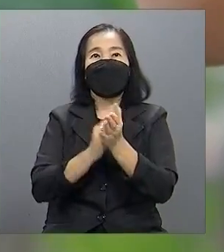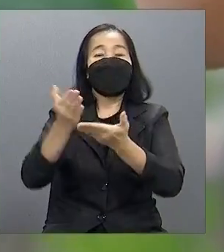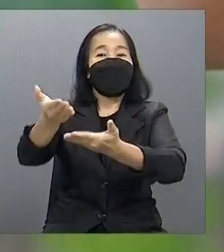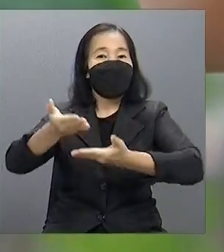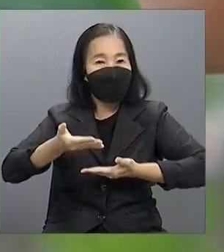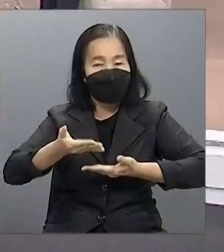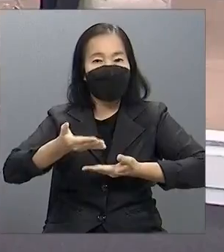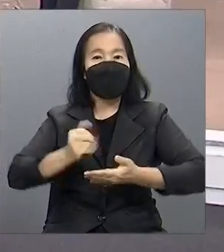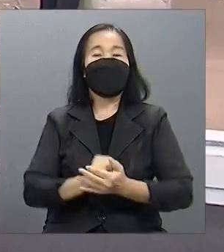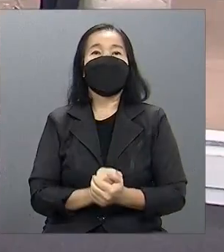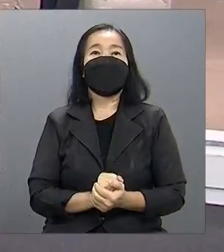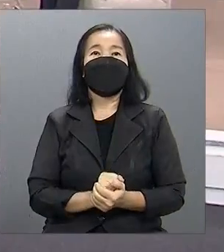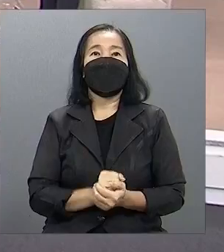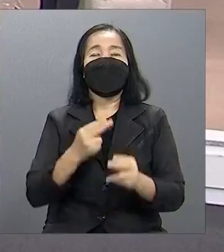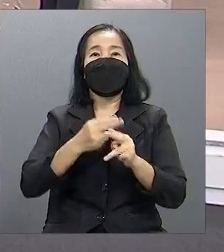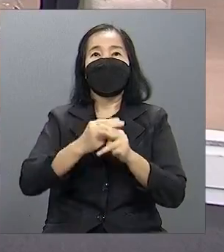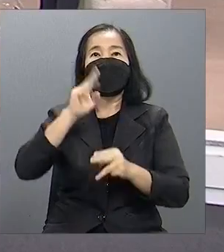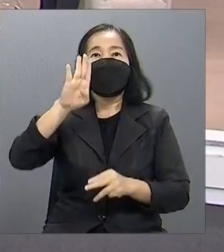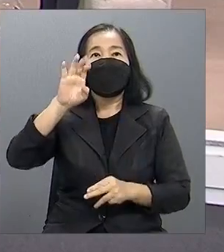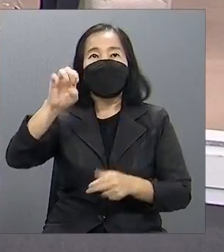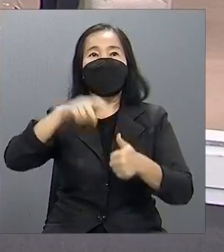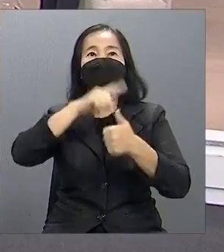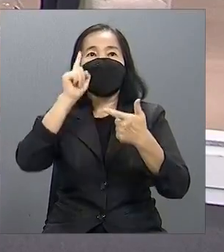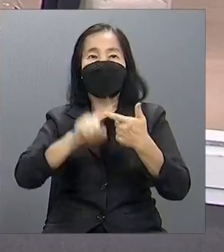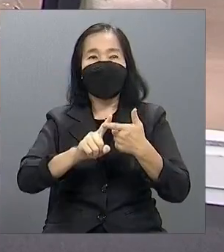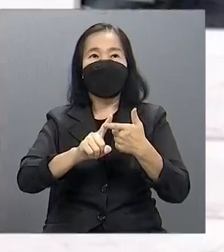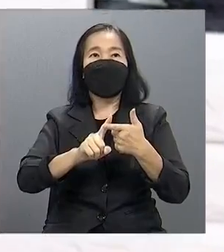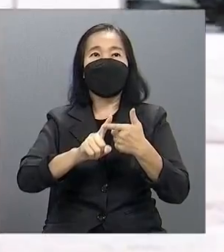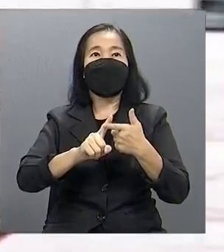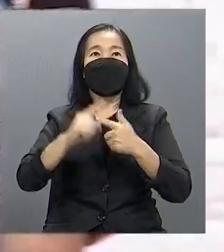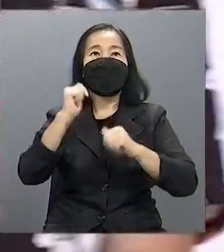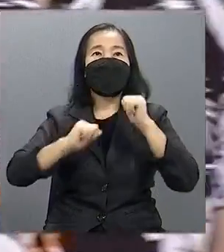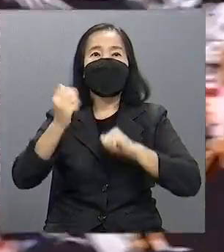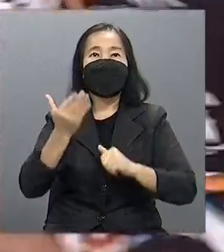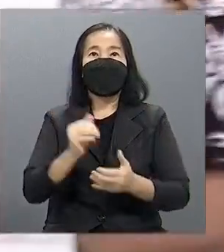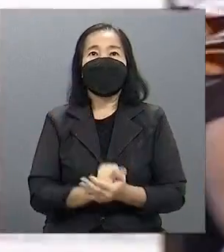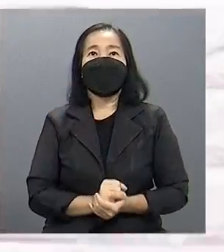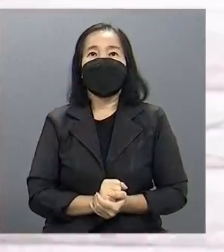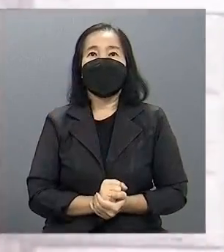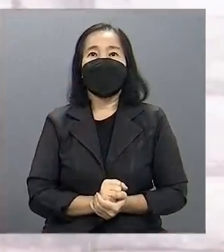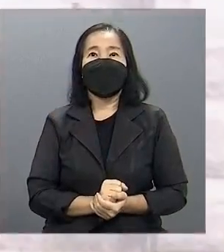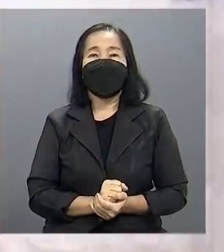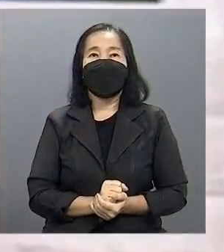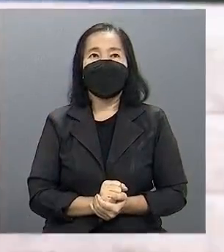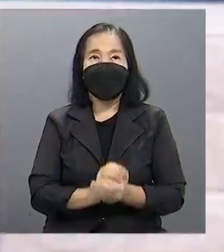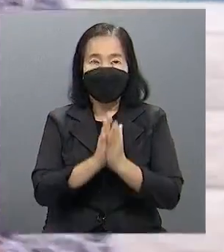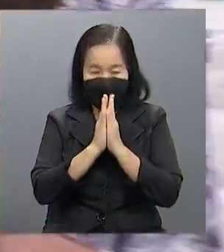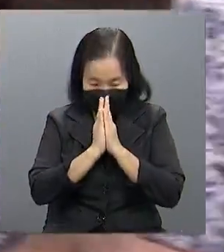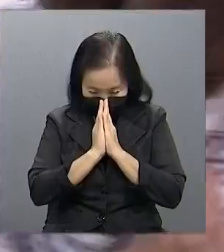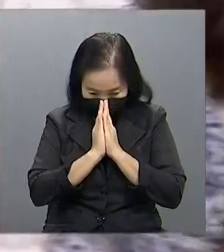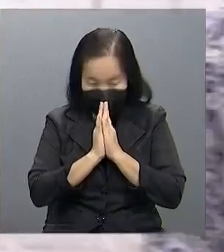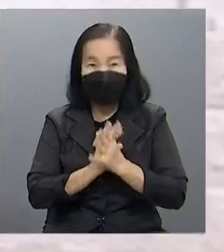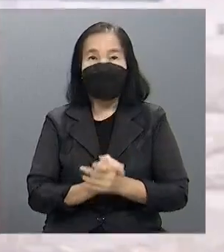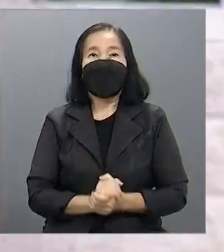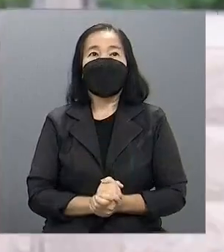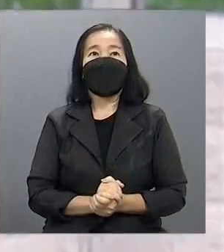ลักวงคุณดวงดาวจารุจินดาและคุณจิสนุพงษ์เสกสิริครับทั้ง3ท่านอยู่ในรายการกับเราแล้วสวัสดีครับ สวัสดีครับ สว ั สด ี คร ับ สวัสดีครับท่านผู้ชม